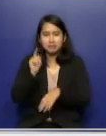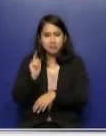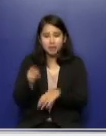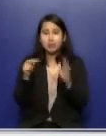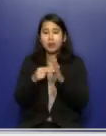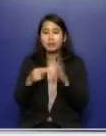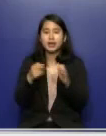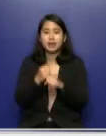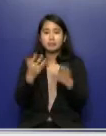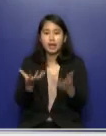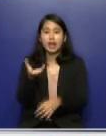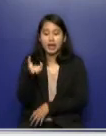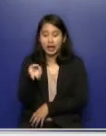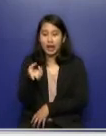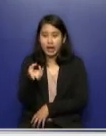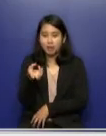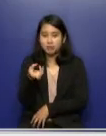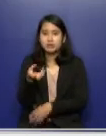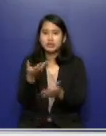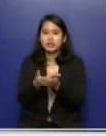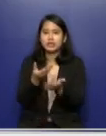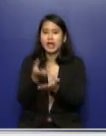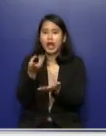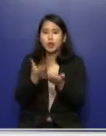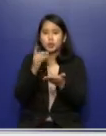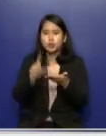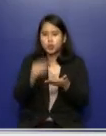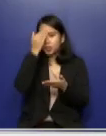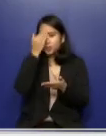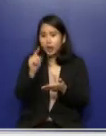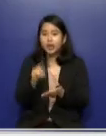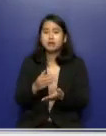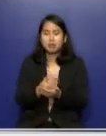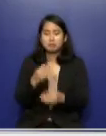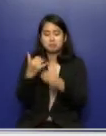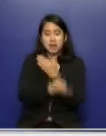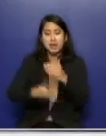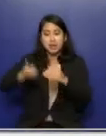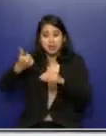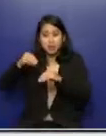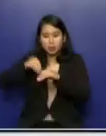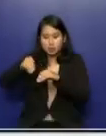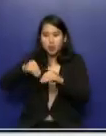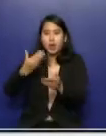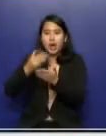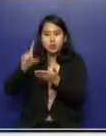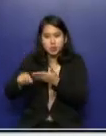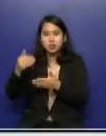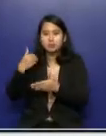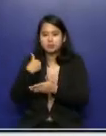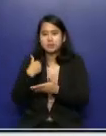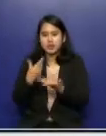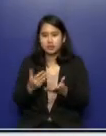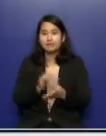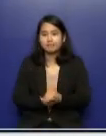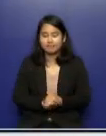องปลูกข้าวแล้วข้าวไม่ได้ราคาทำไมไม่ได้ราคาเพราะมีประเทศอื่นเขาปลูกถูกกว่าเขาปลูกโน่นก็ถูกกว่านี่ก็ถูกกว่